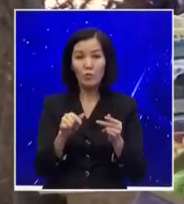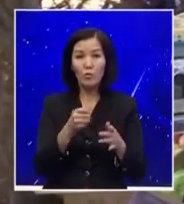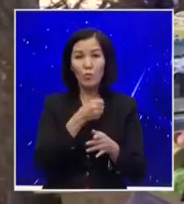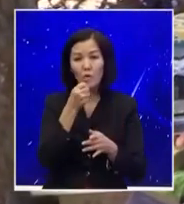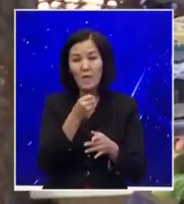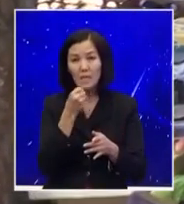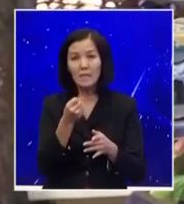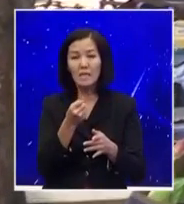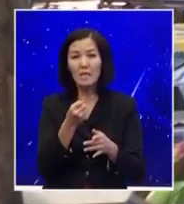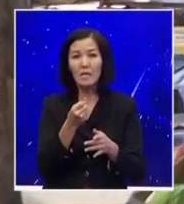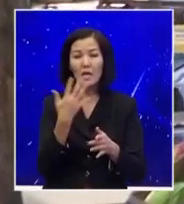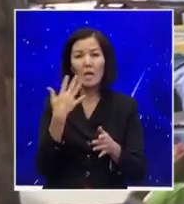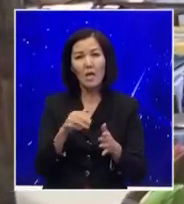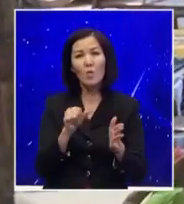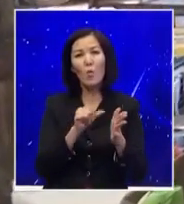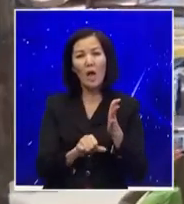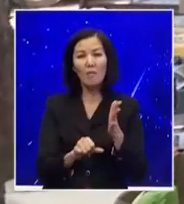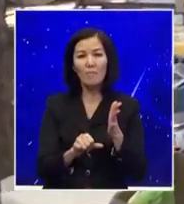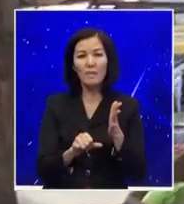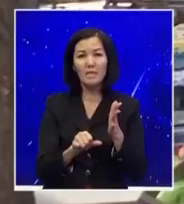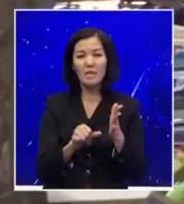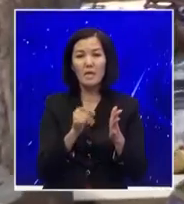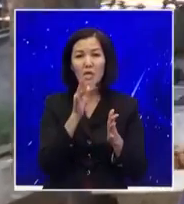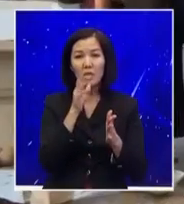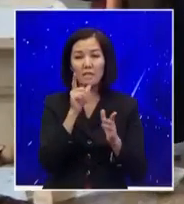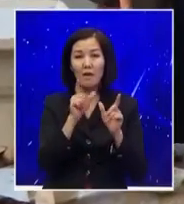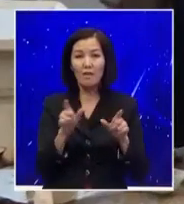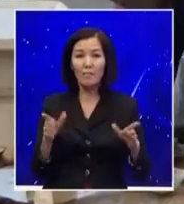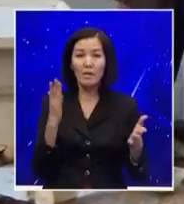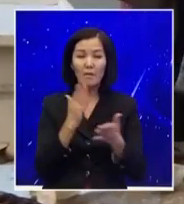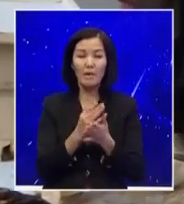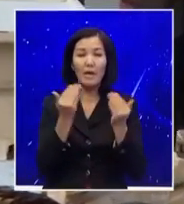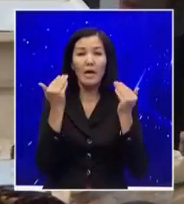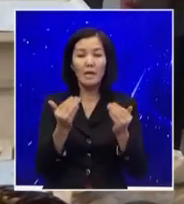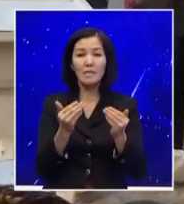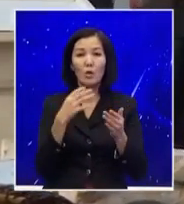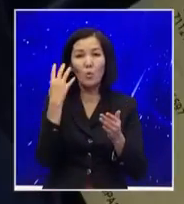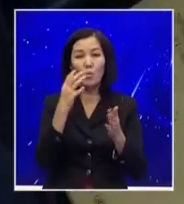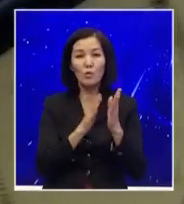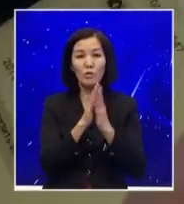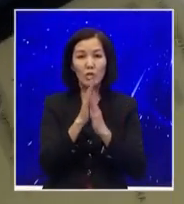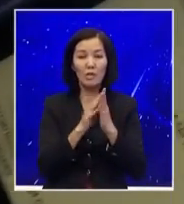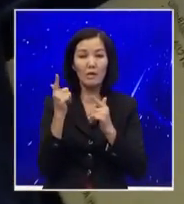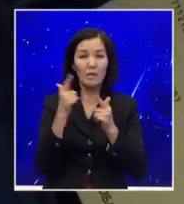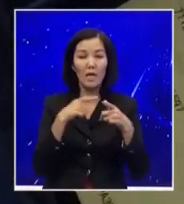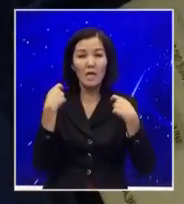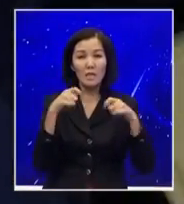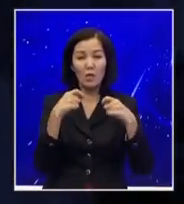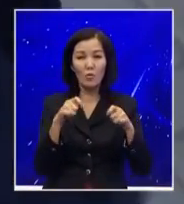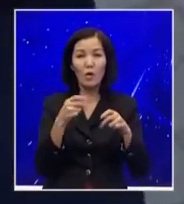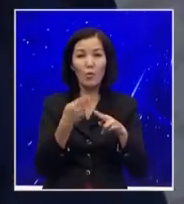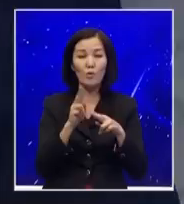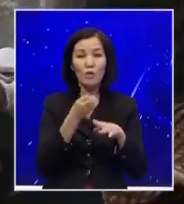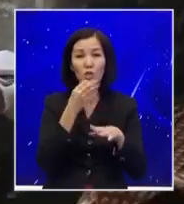адамдар, бәріміз возрасте 50 лет, 50-тан асы, 60 лет даже есть. Қазір көкөніс пен жеміс-жидектің пісіп сауданың нақ қызған